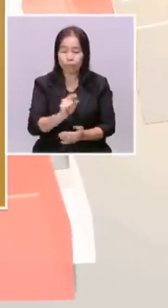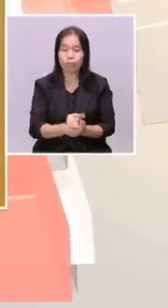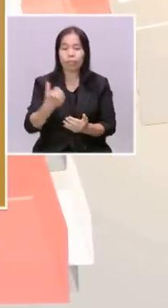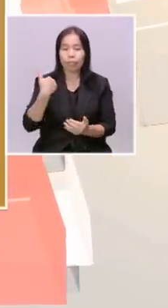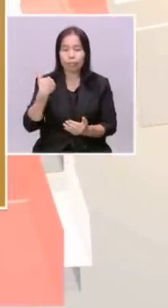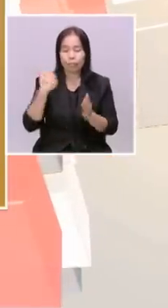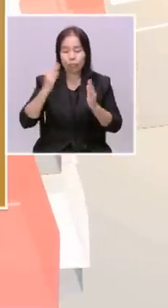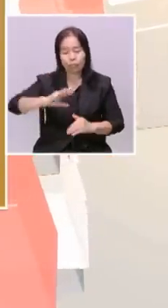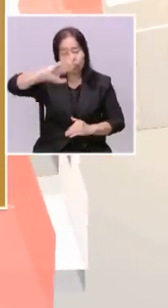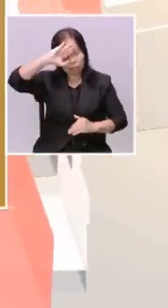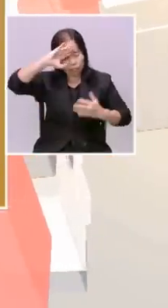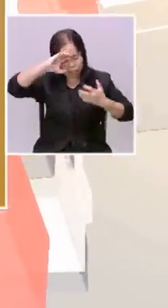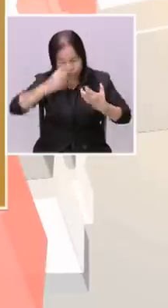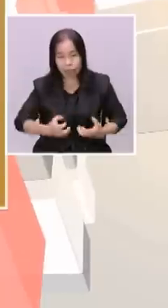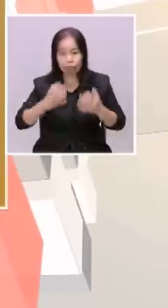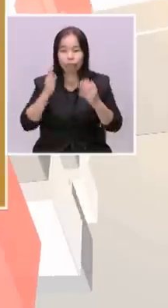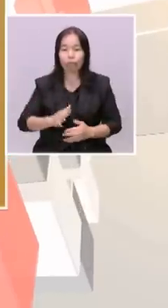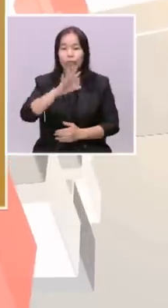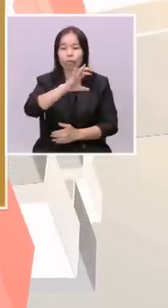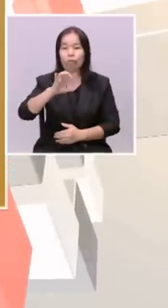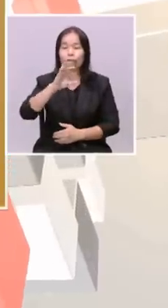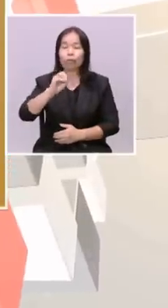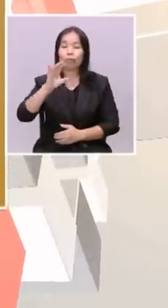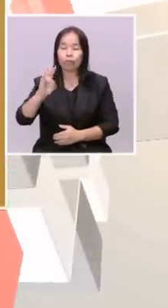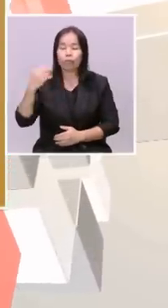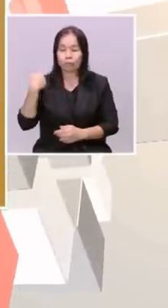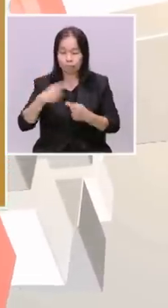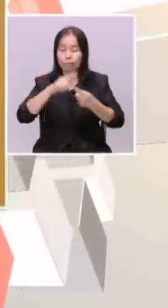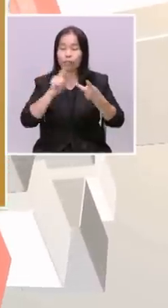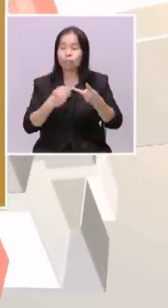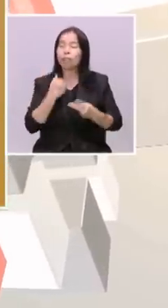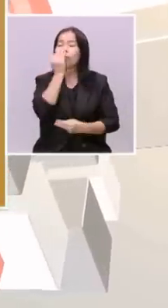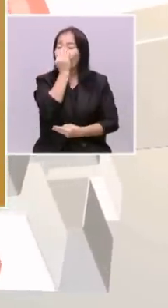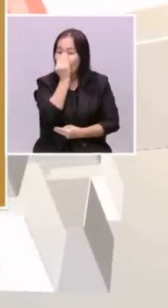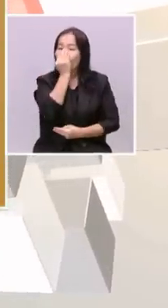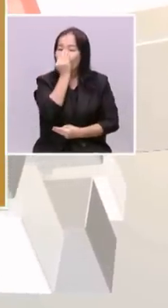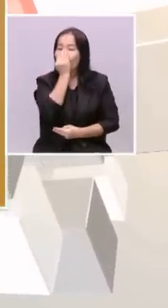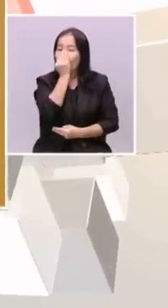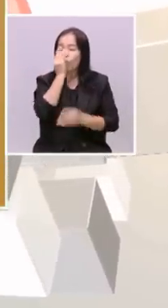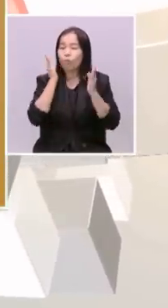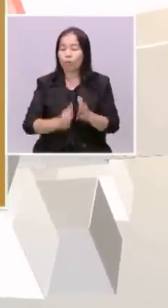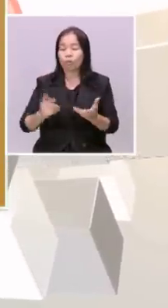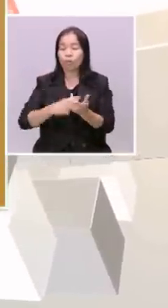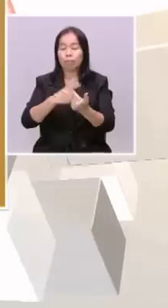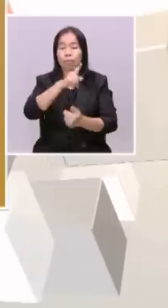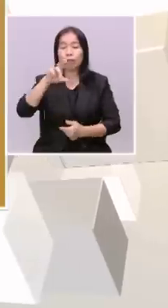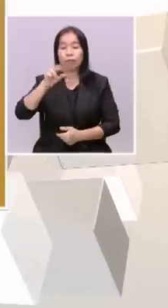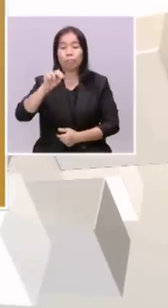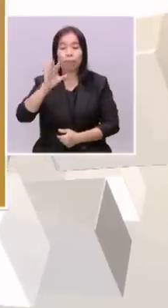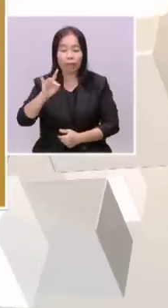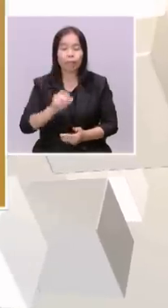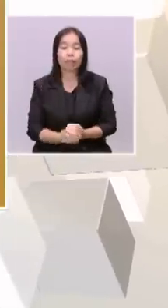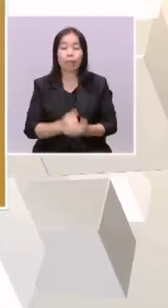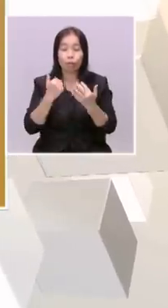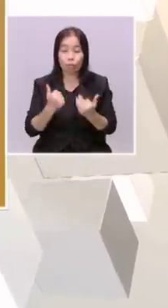ที่อยู่ในภาวะอาการหนัก 507รายด้วยกันและต้องใส่เครื่องช่วยหายใจ138รายนะคะและวัน